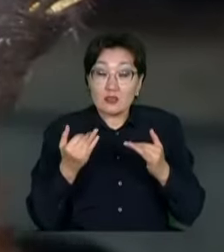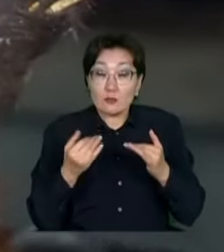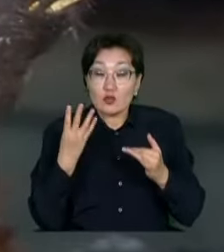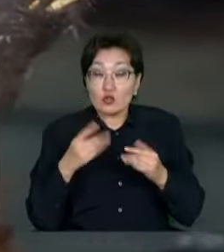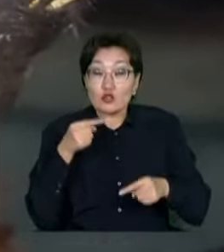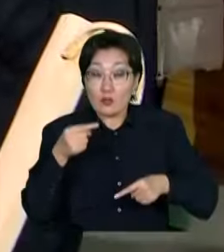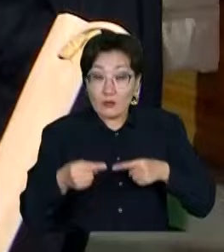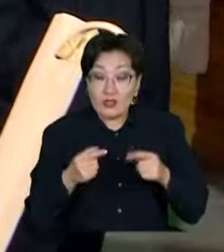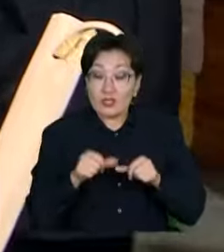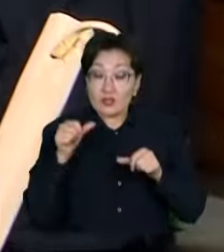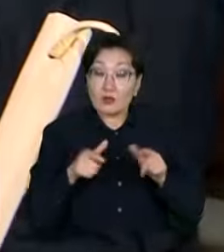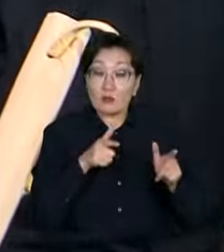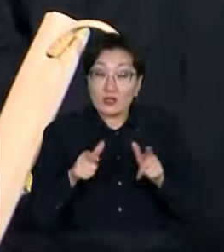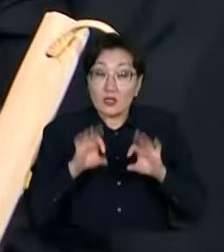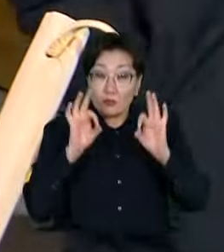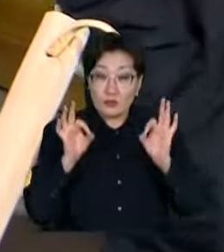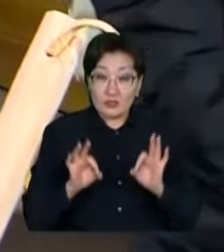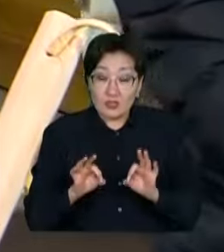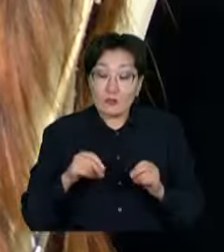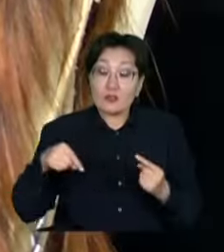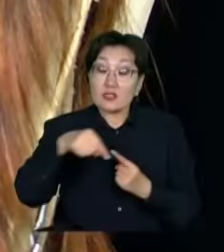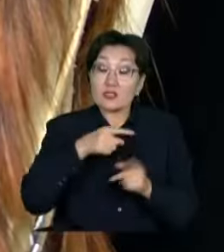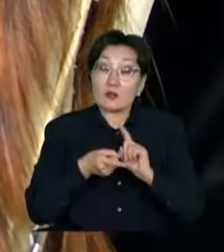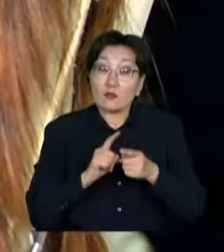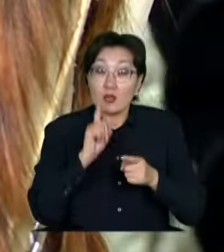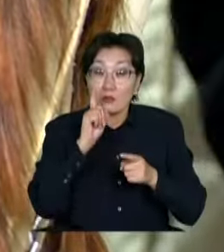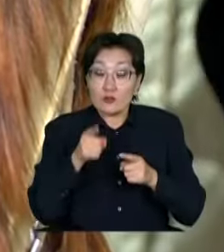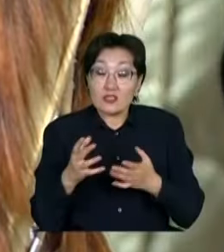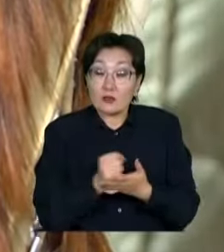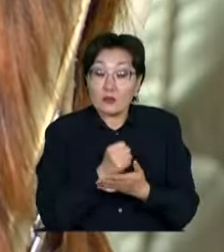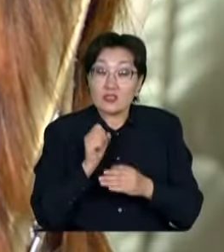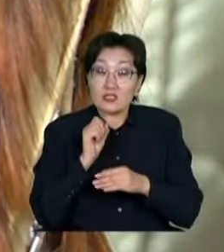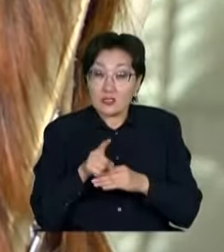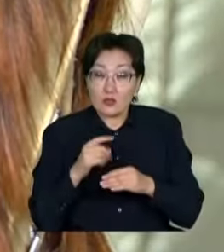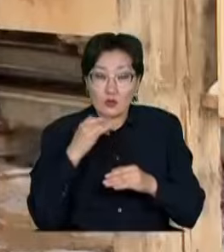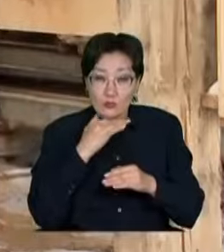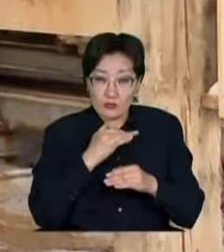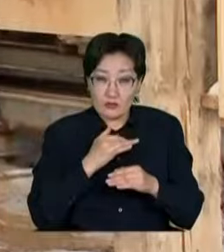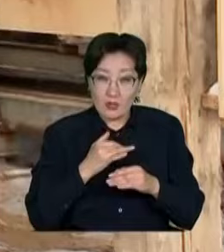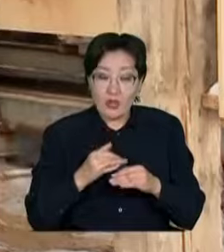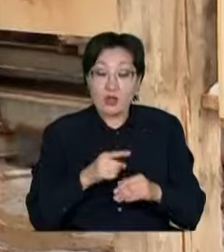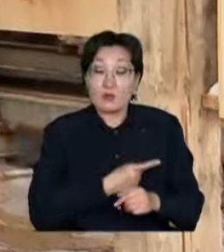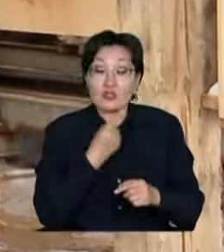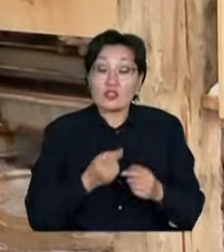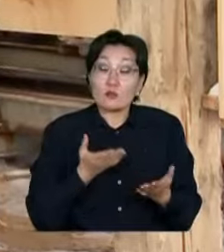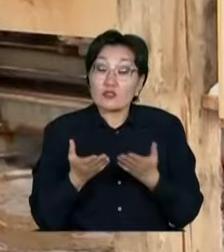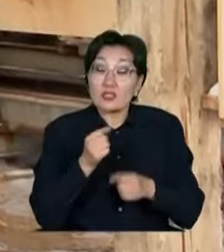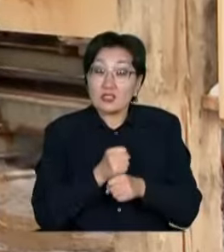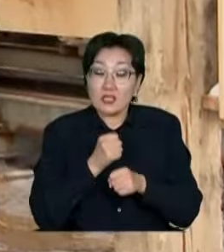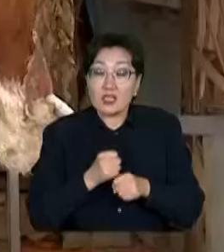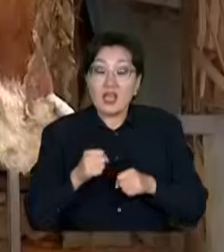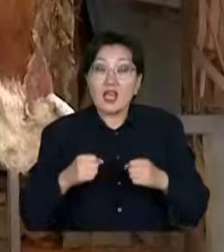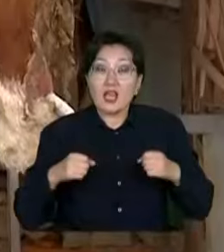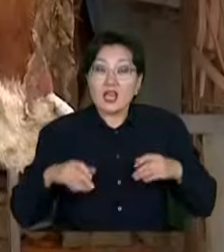ерекше әдіспен дайындап, өнерді кәсіп көзіне айналдырған. Бір жылда түсетін тапсырыста аз емес көрінеді. Шебер шаңғы жасау үшін жылқы терісі